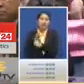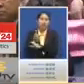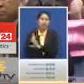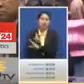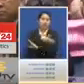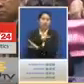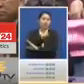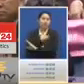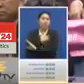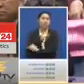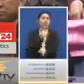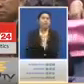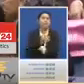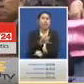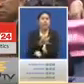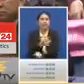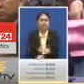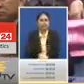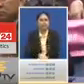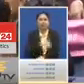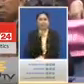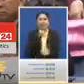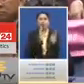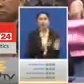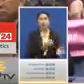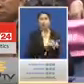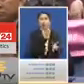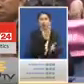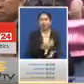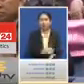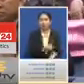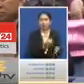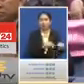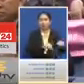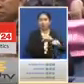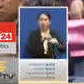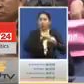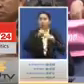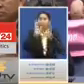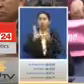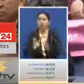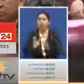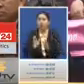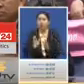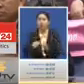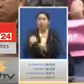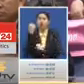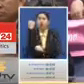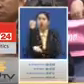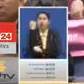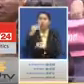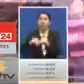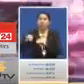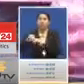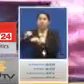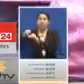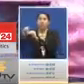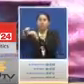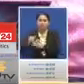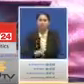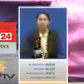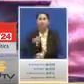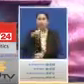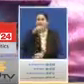ไรมันถึงเกิดคนรวยรวยขึ้นแล้วคนจนจนลงเกษตรกรคนส่วนใหญ่อาชีพเขามีท